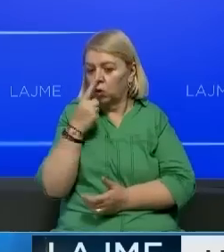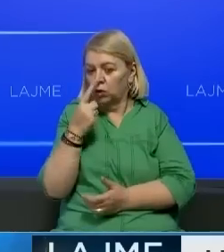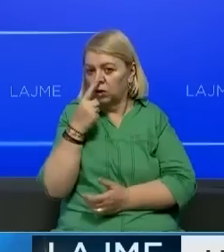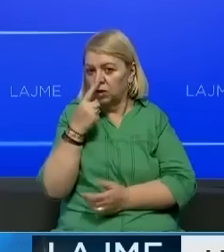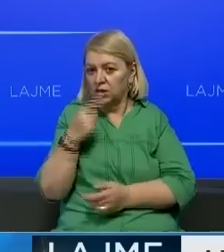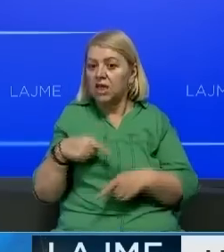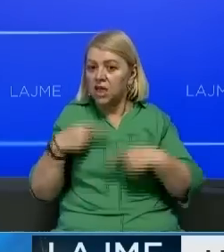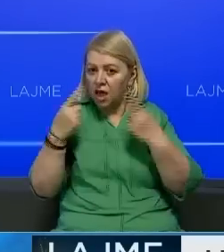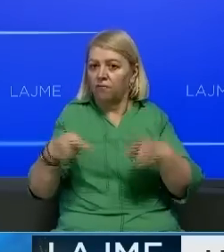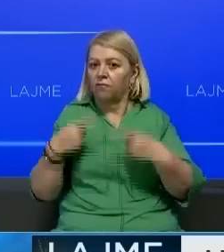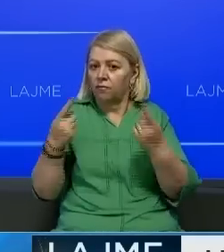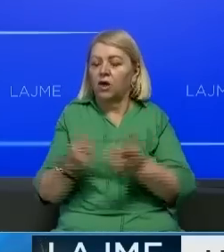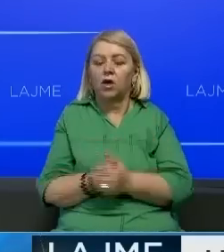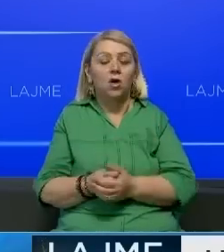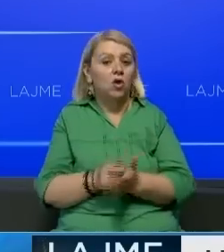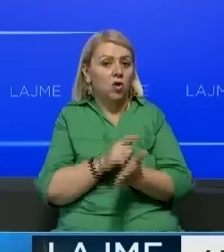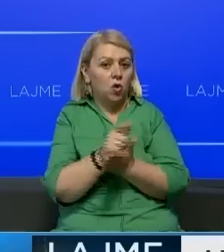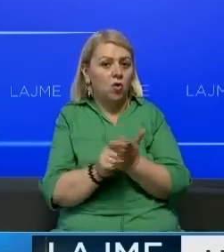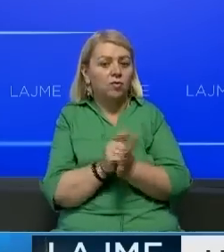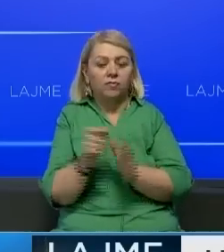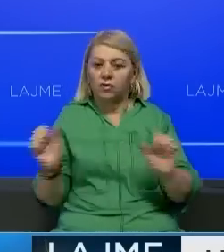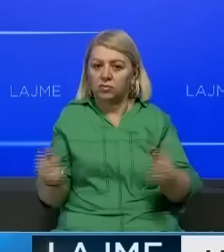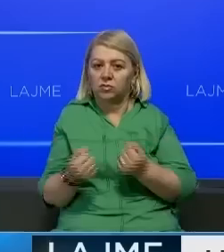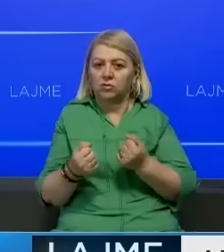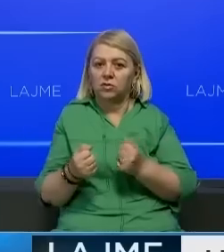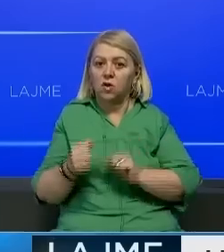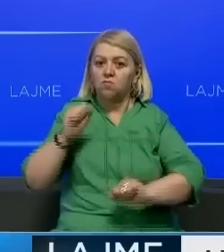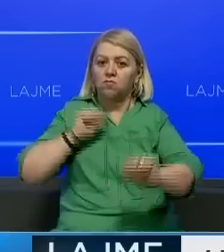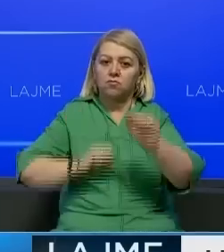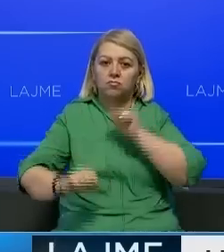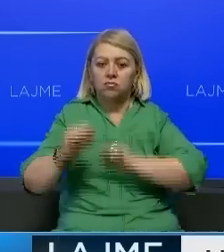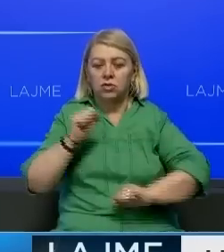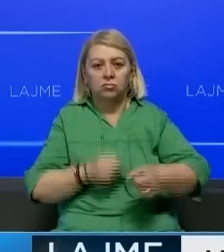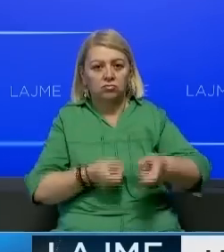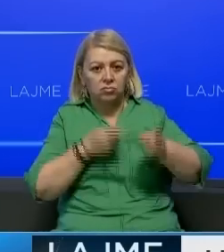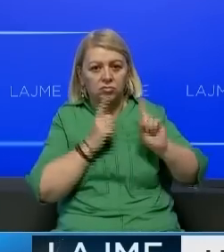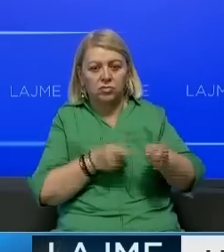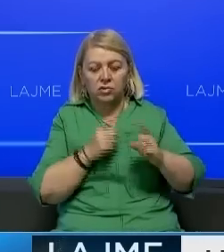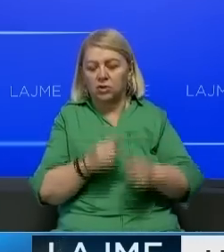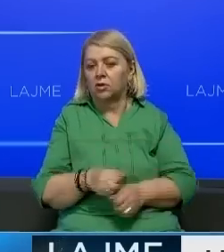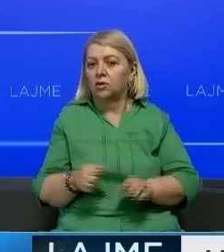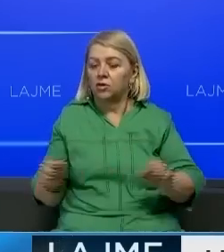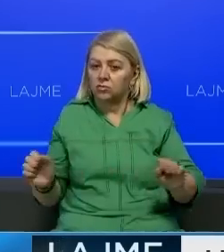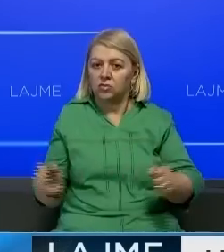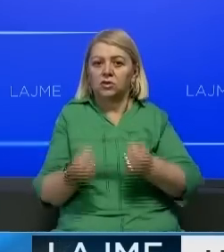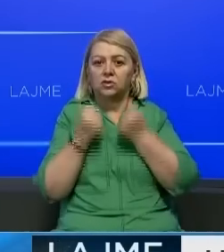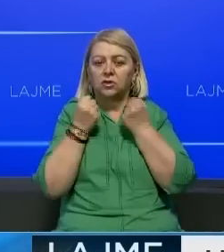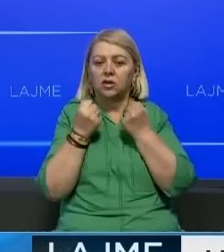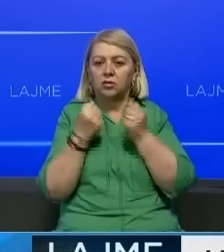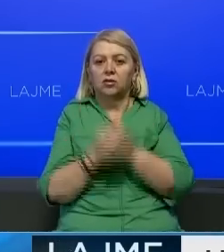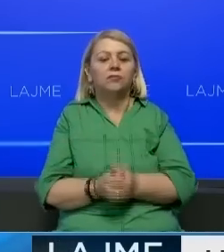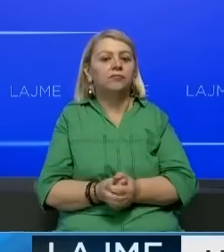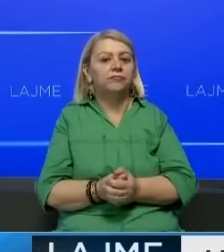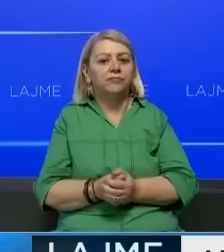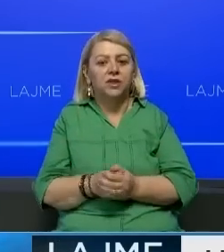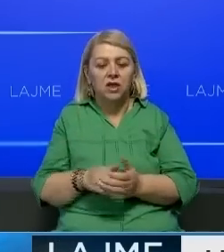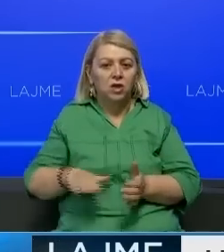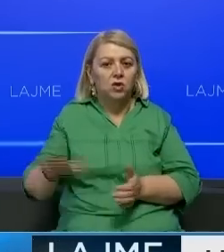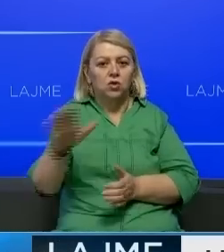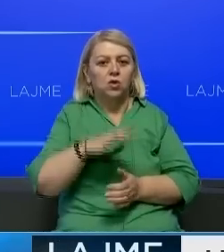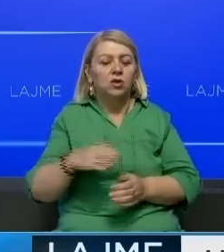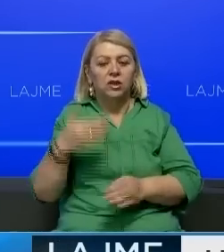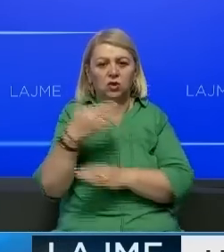disa javë dhe kohët e fundit ka pasur betejë të ashpra në rrugë me forcat ukrainase të shtyra gradualisht në zonat industriale